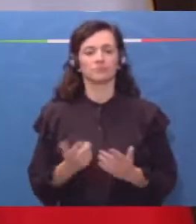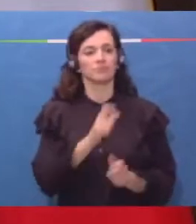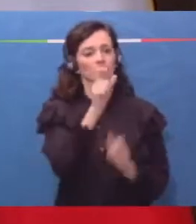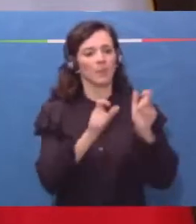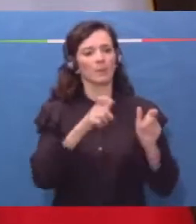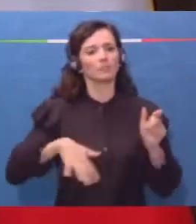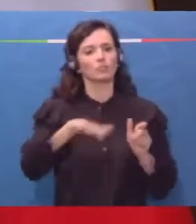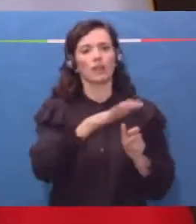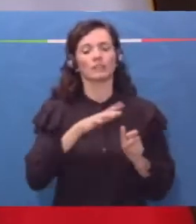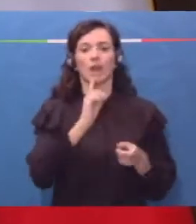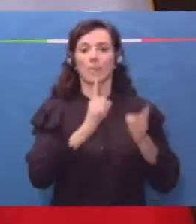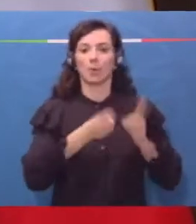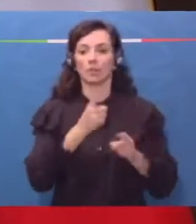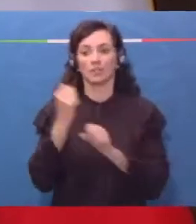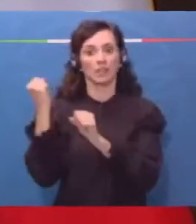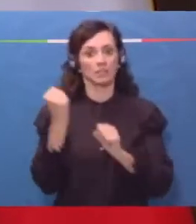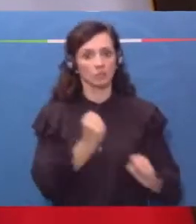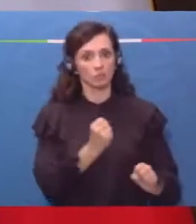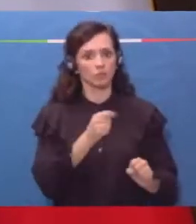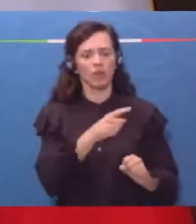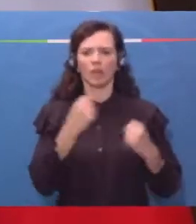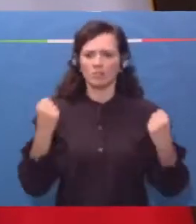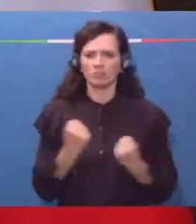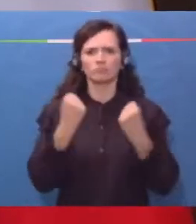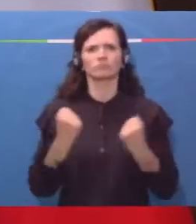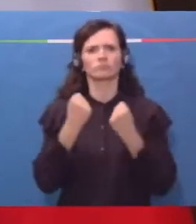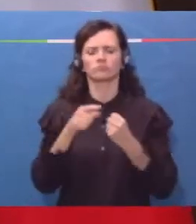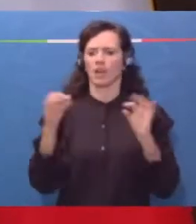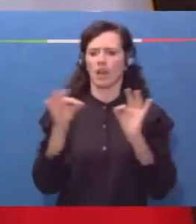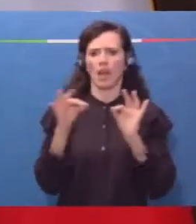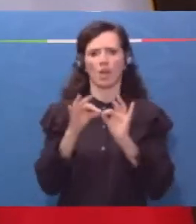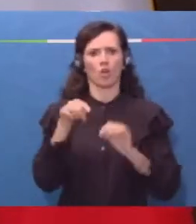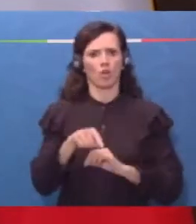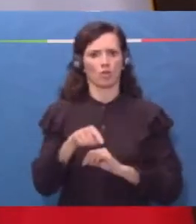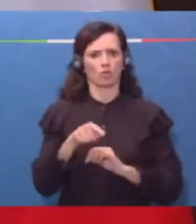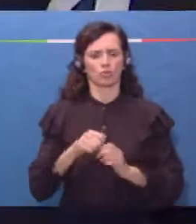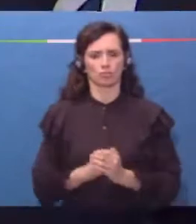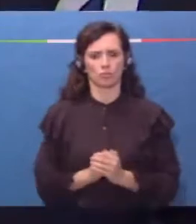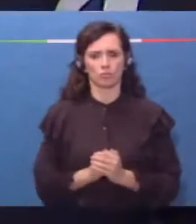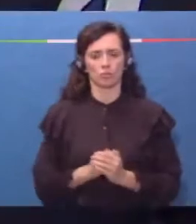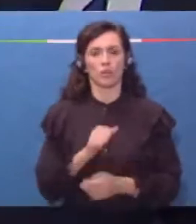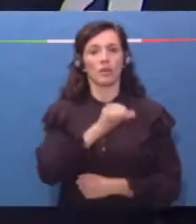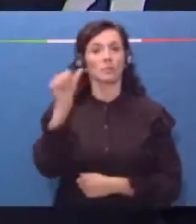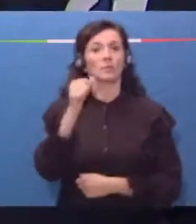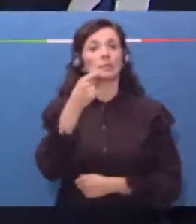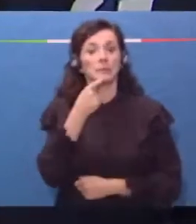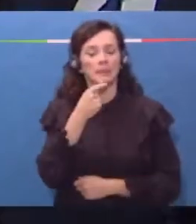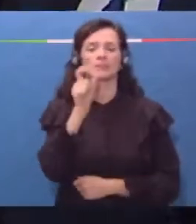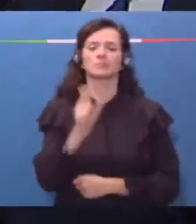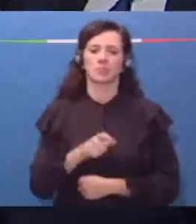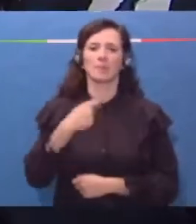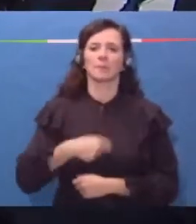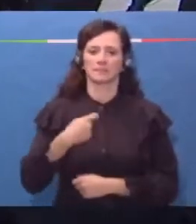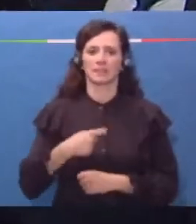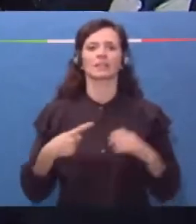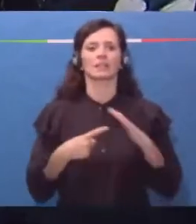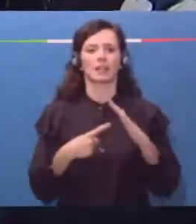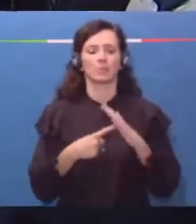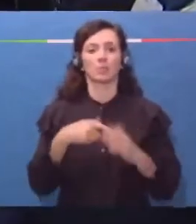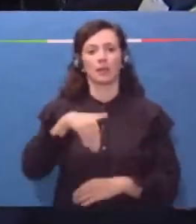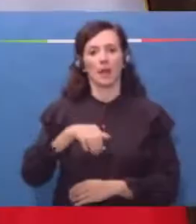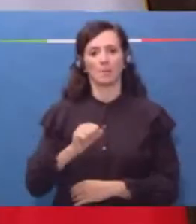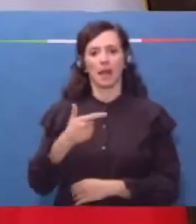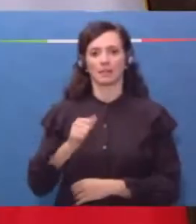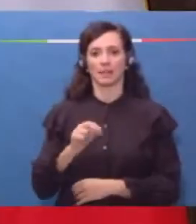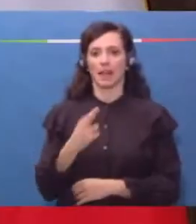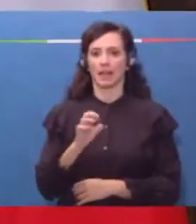e istituzionali che hanno promosso questo accordo, primo fra tutti il Presidente della Repubblica, Mattarella,